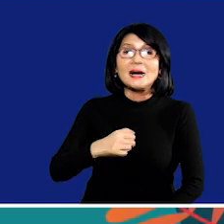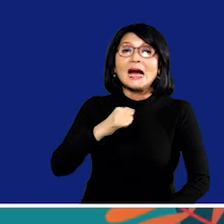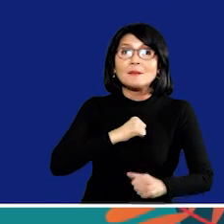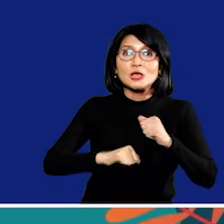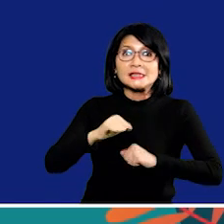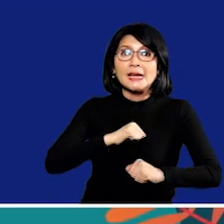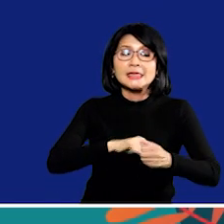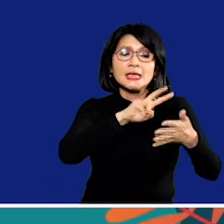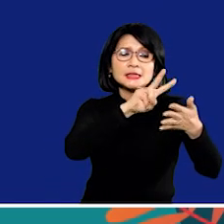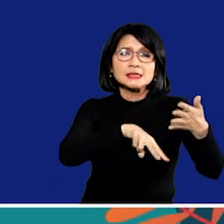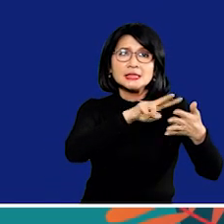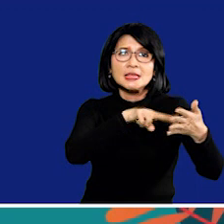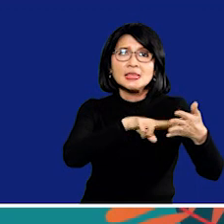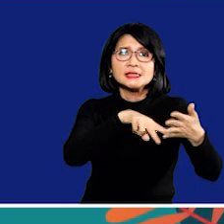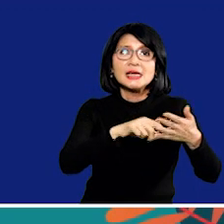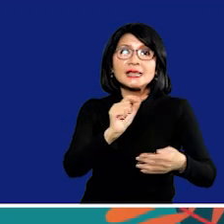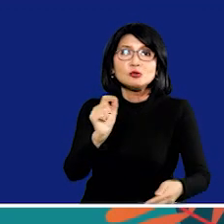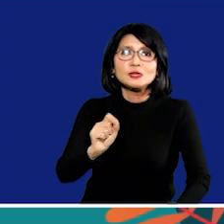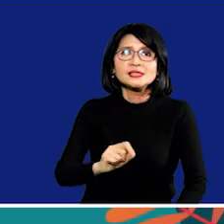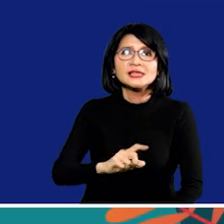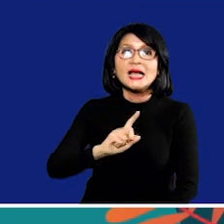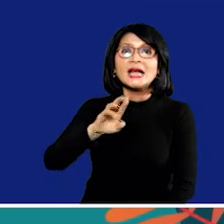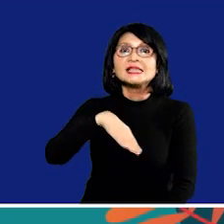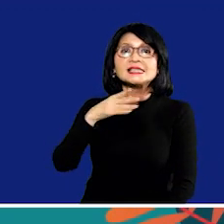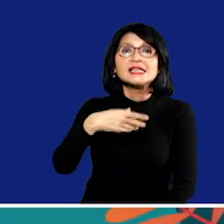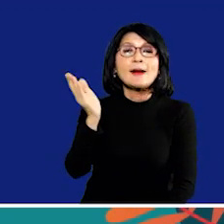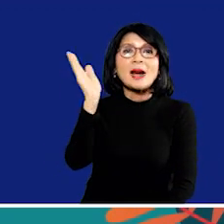kegiatan literasi setiap hari,